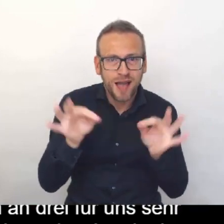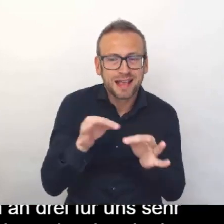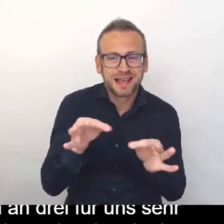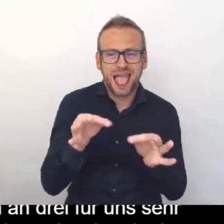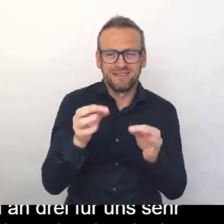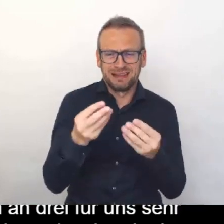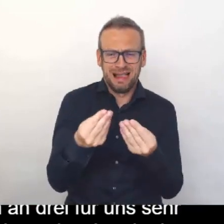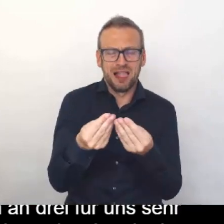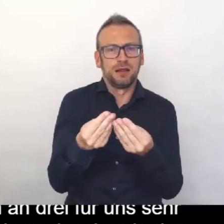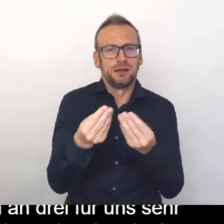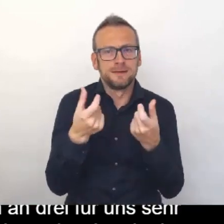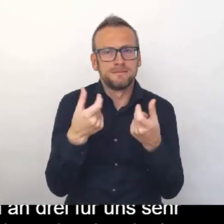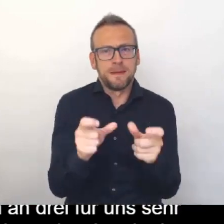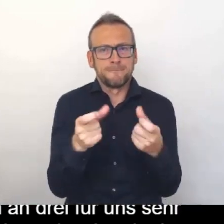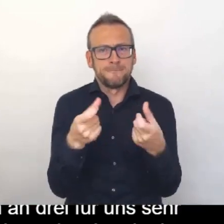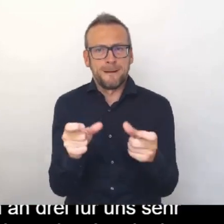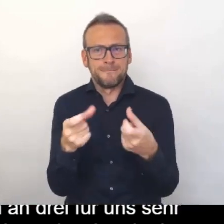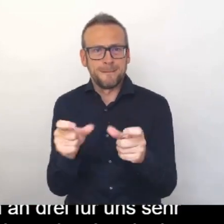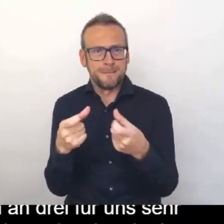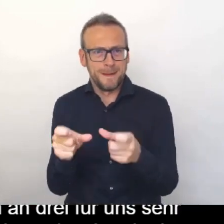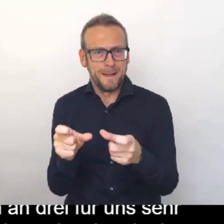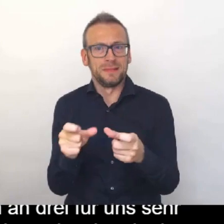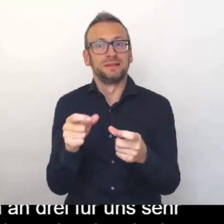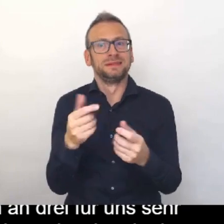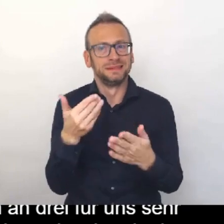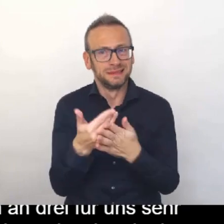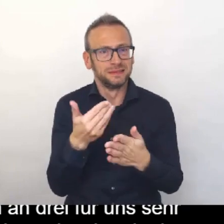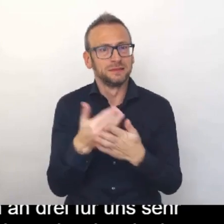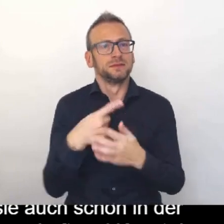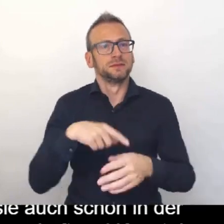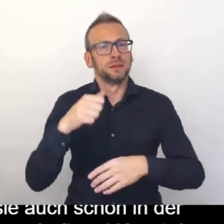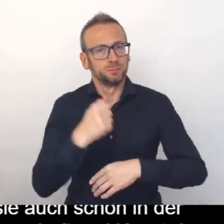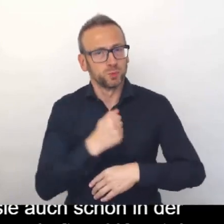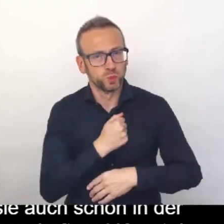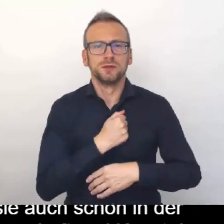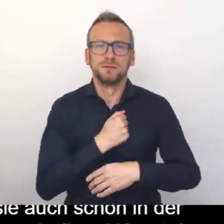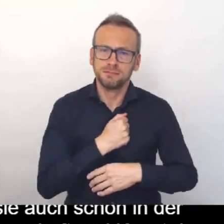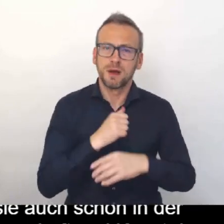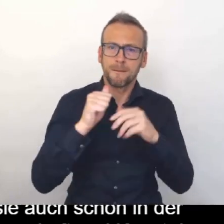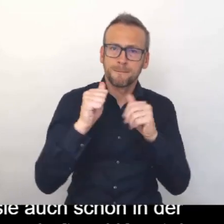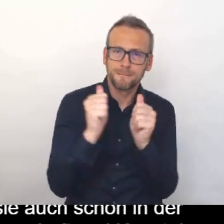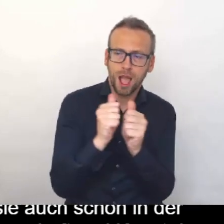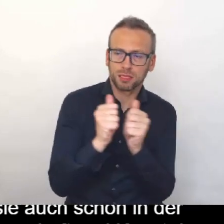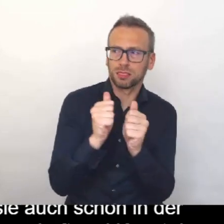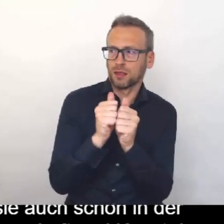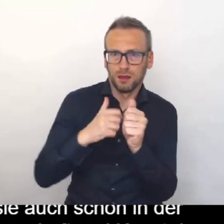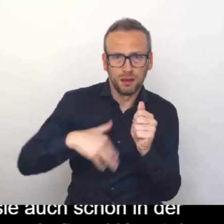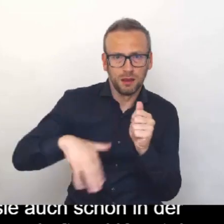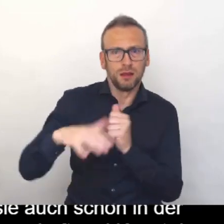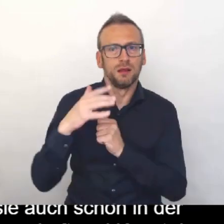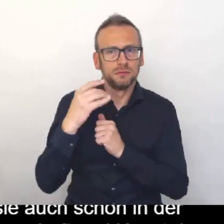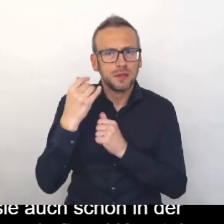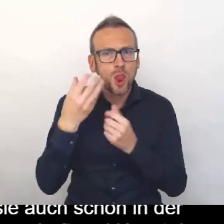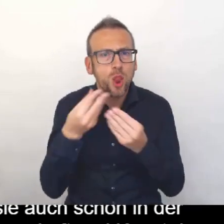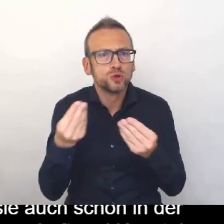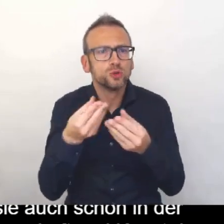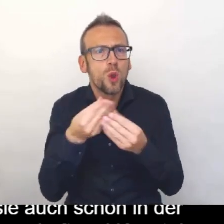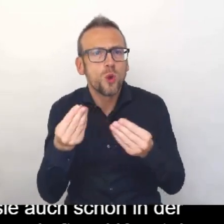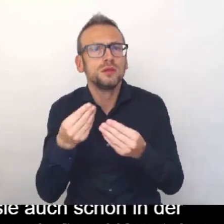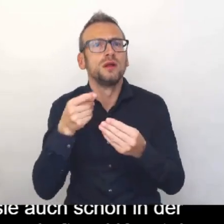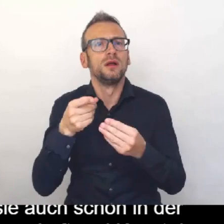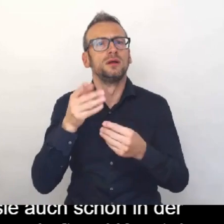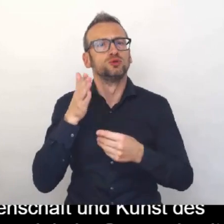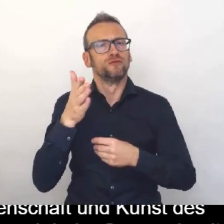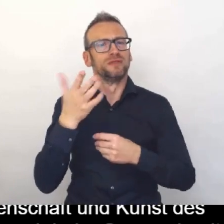Zulassungsverfahren und auch bei Anmietungen. Das ist gerade wichtig für die Hightech-Agenda, denn da sind ja sehr viele Mitarbeiter